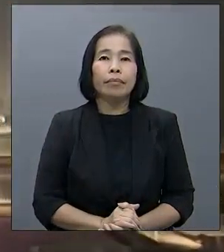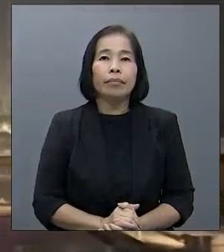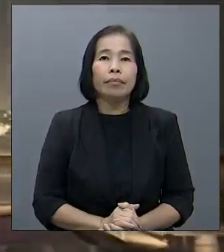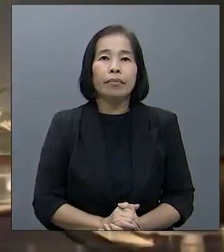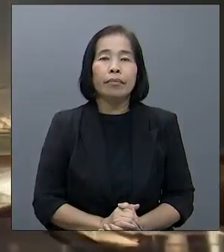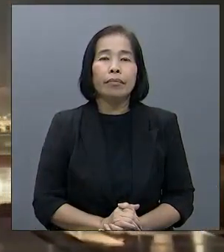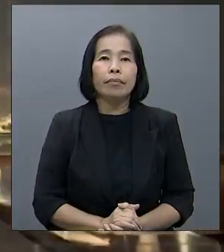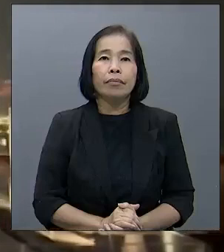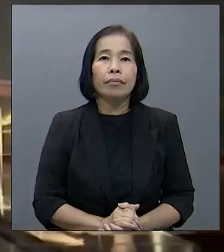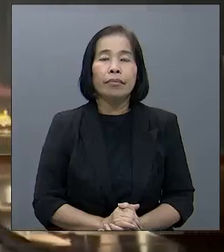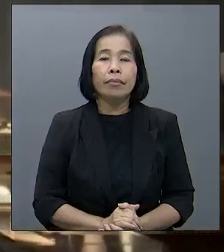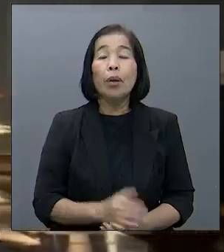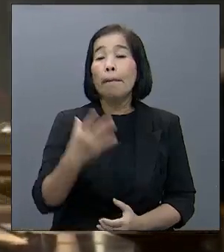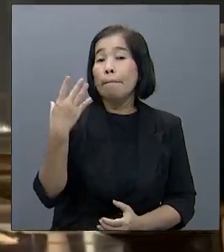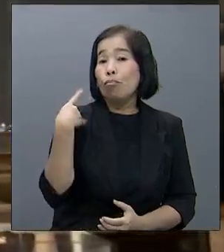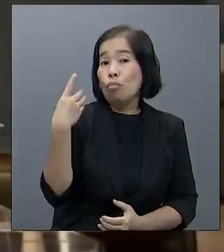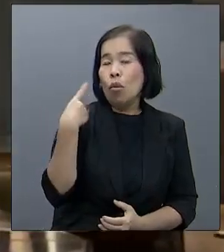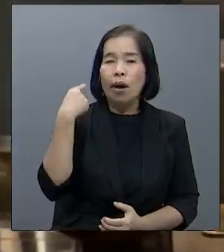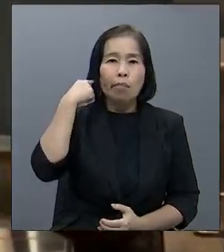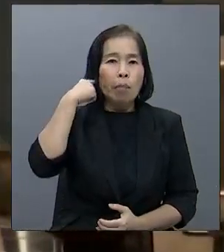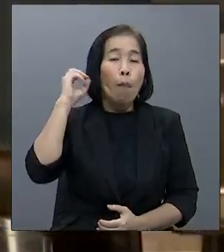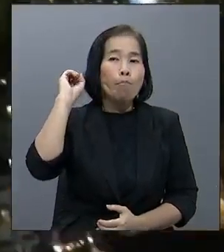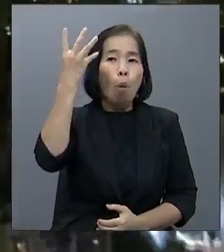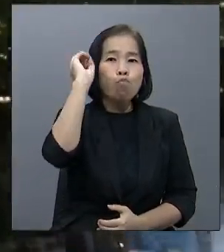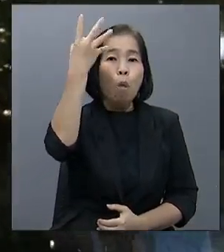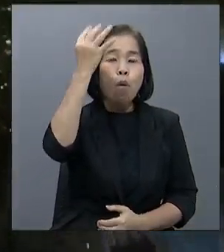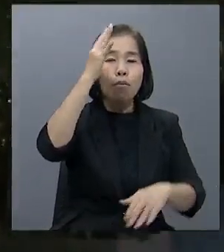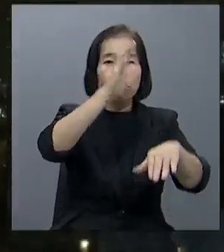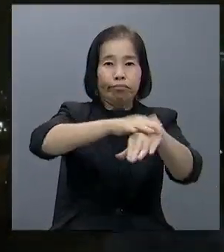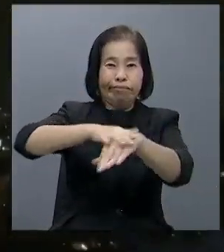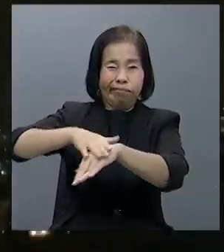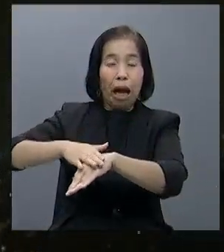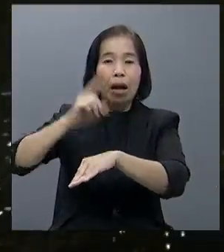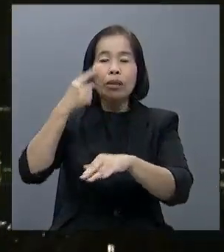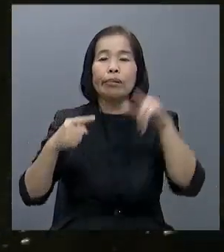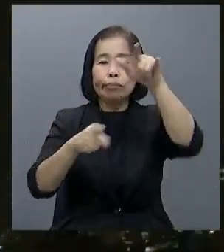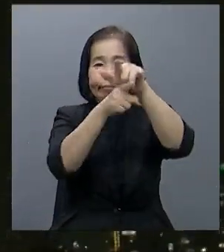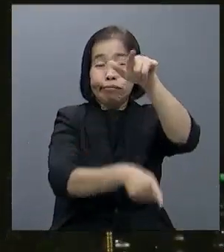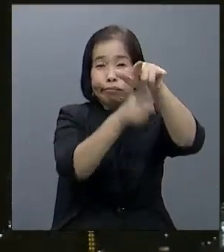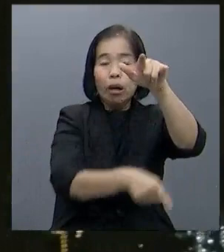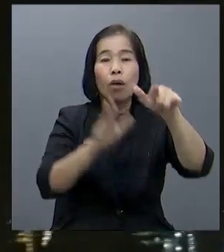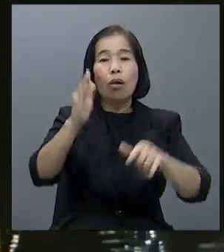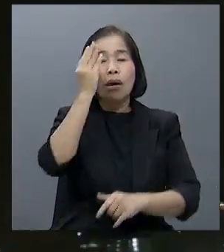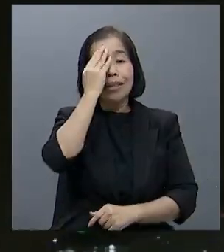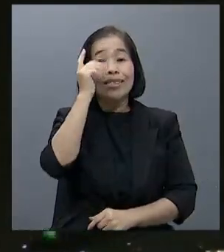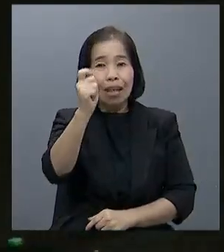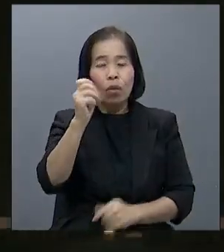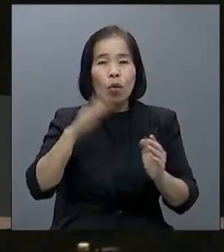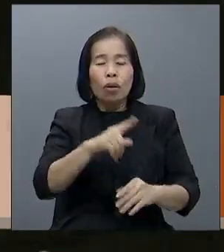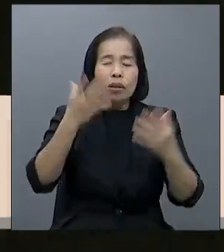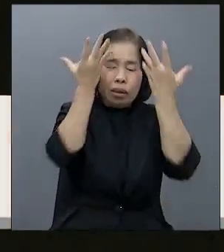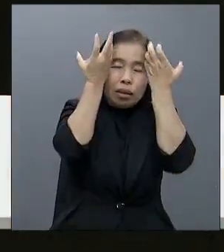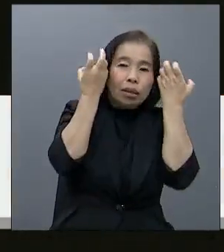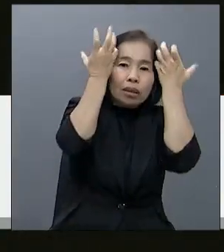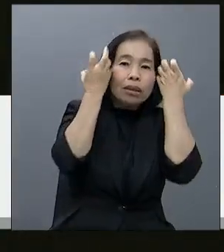ใต้เมื่อวานมีเสียงเตือนภัยการโจมตีทางอากาศดังขึ้นในกรุงเาฟของอิสราเอลท่ามกลางความตึงเครียดระหว่าง